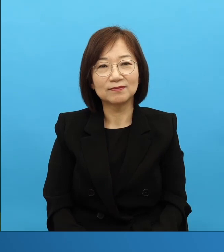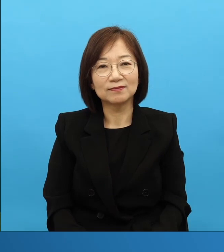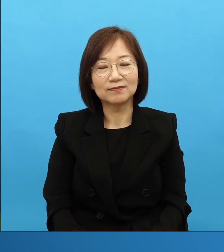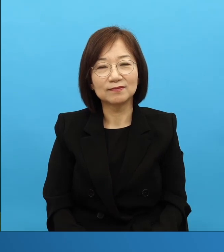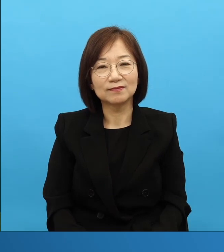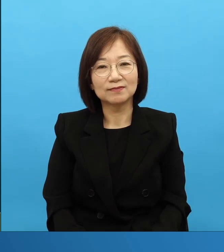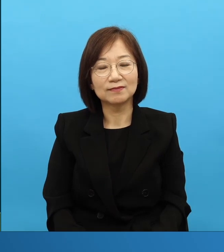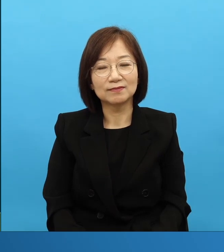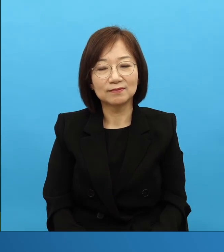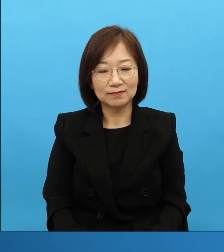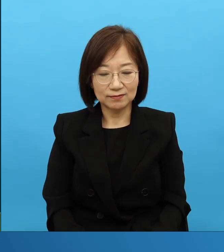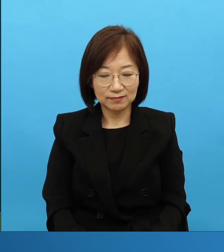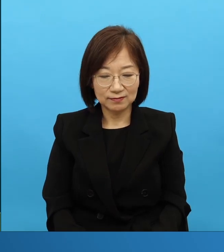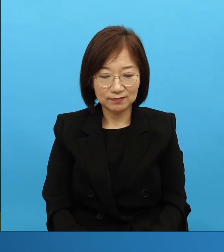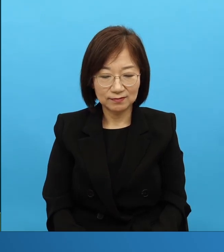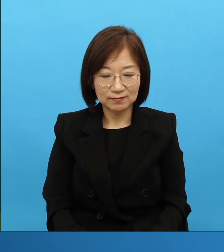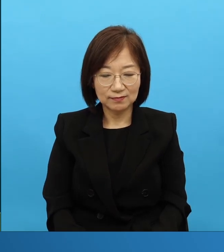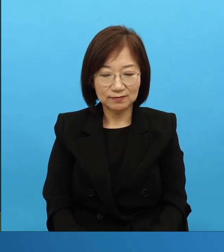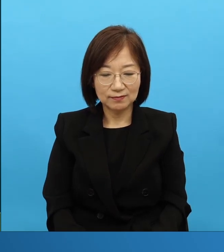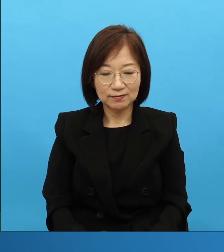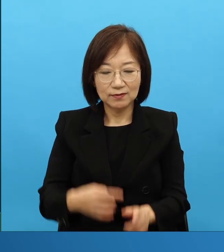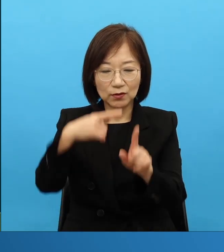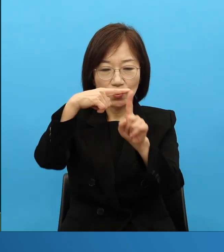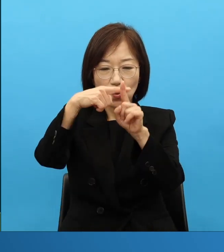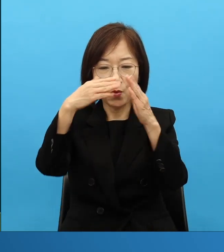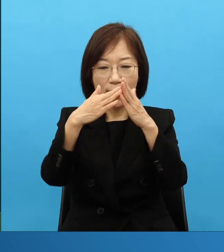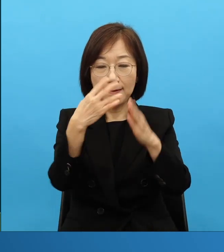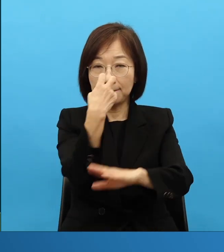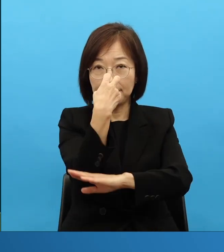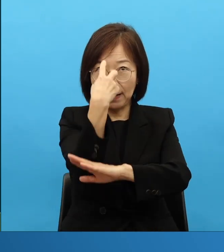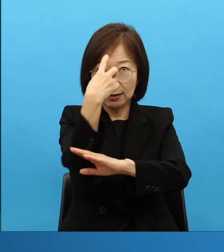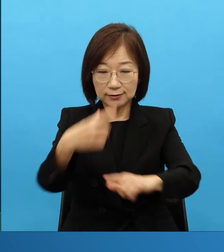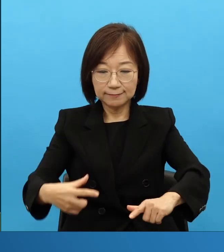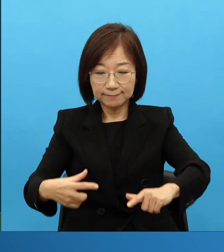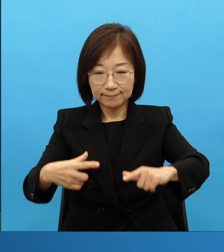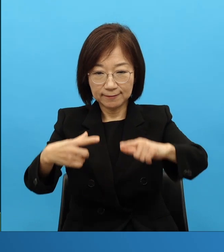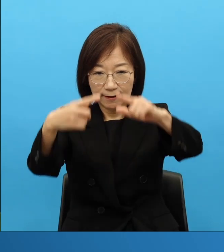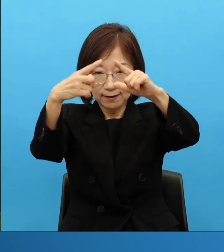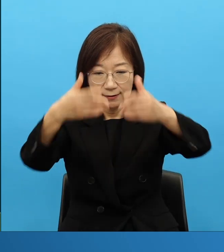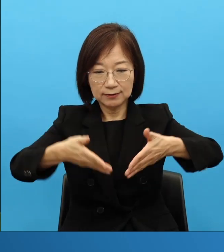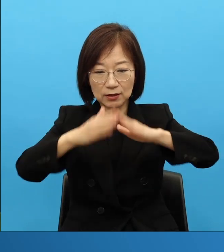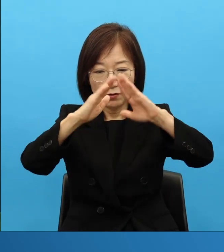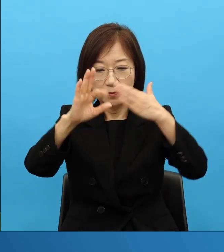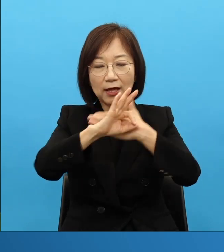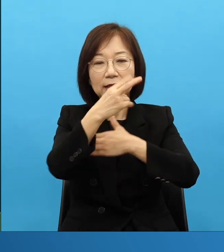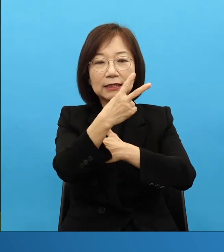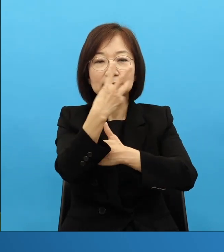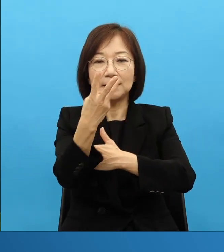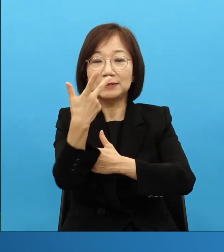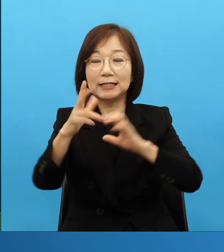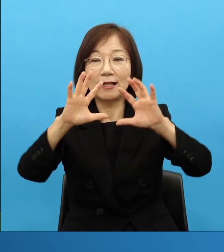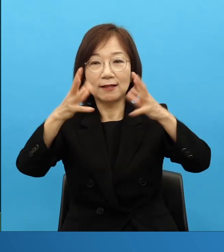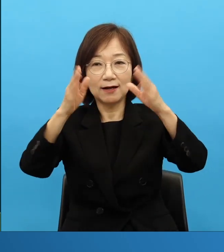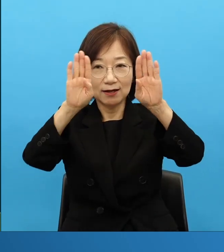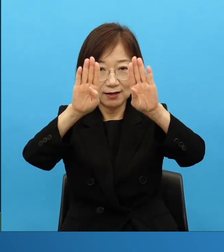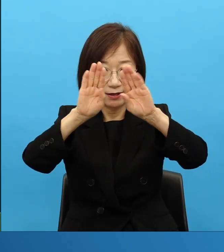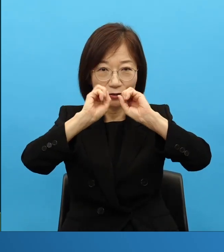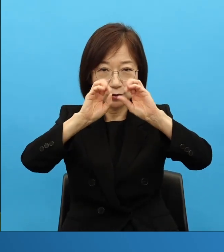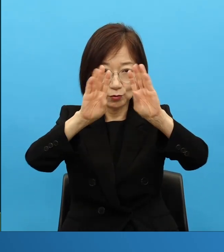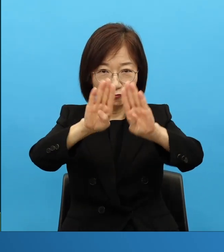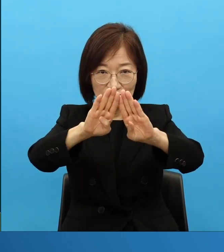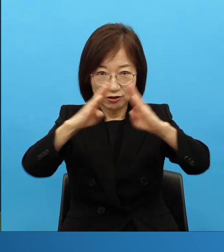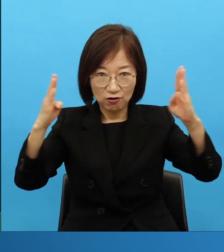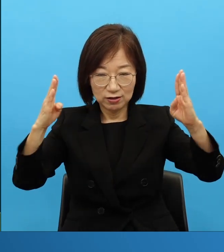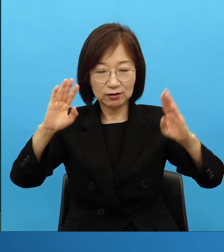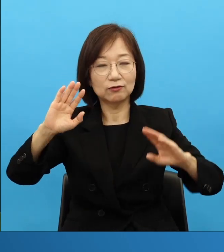us. 이 교회 망대입니다. 교회 망대는 237 문이 열리기 시작했어요. 이게 바울이 지금 오늘 보낸 편지와 가지고 있는 기도입니다.